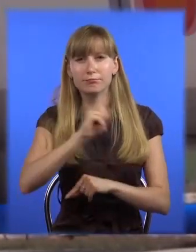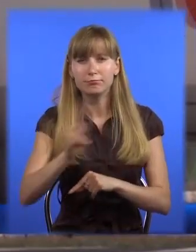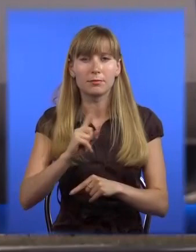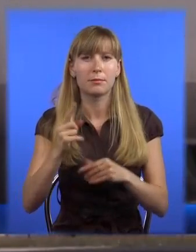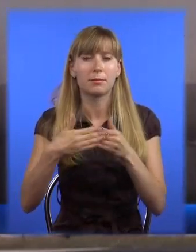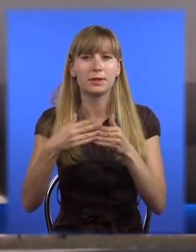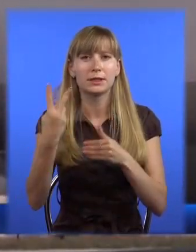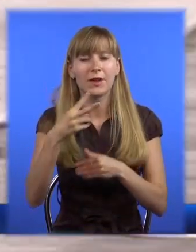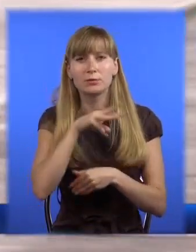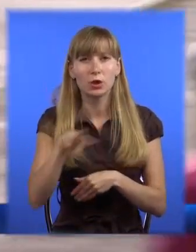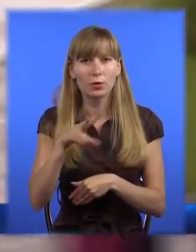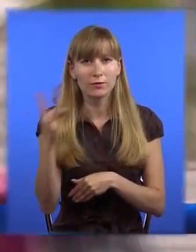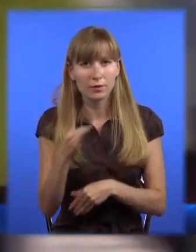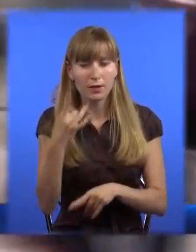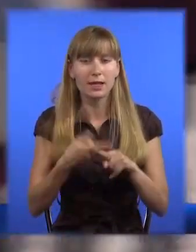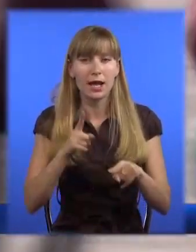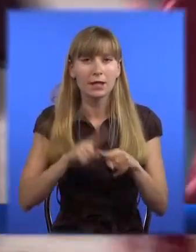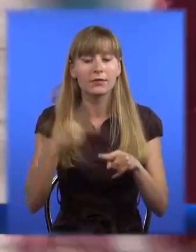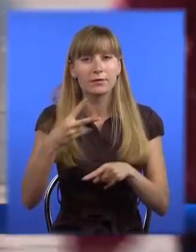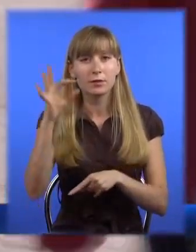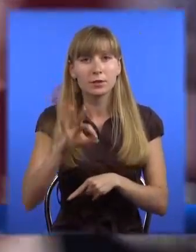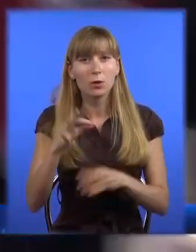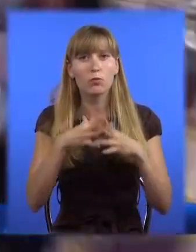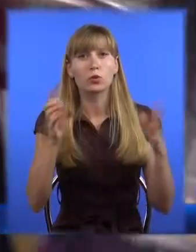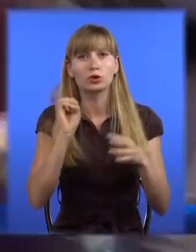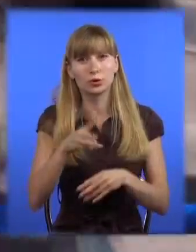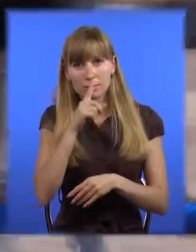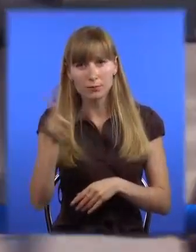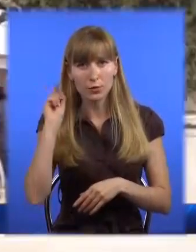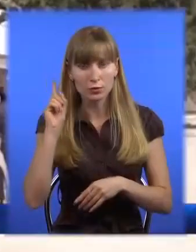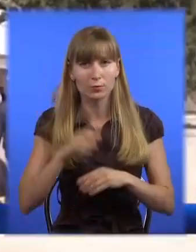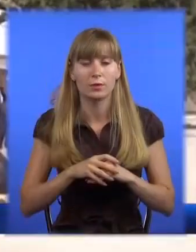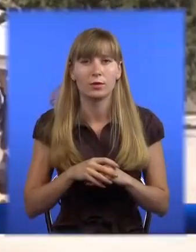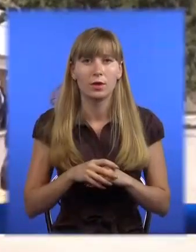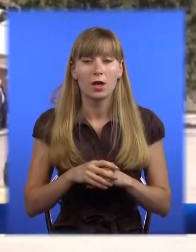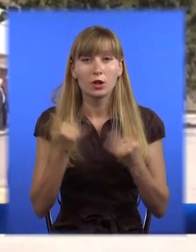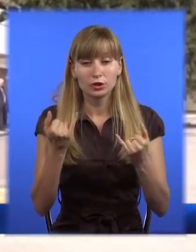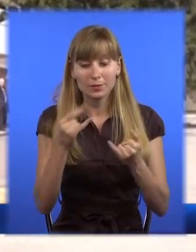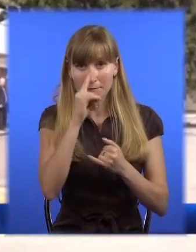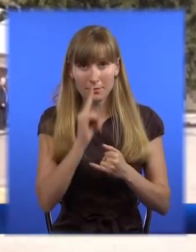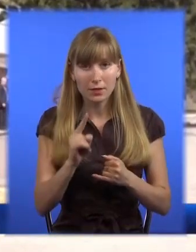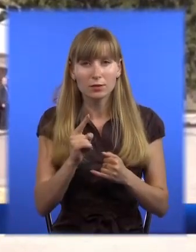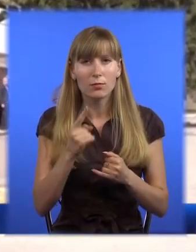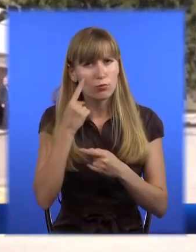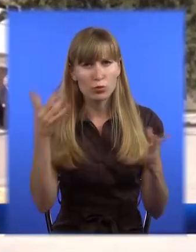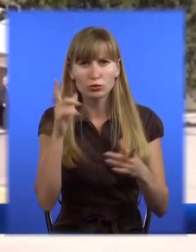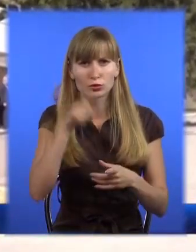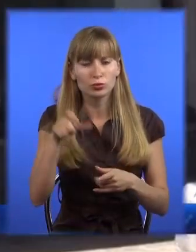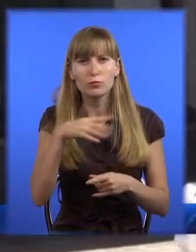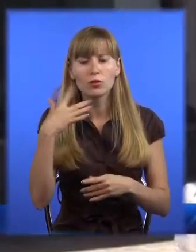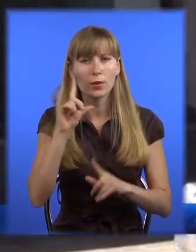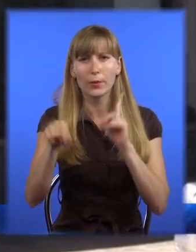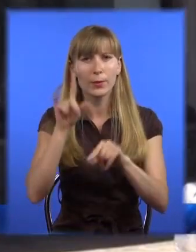це на 12% більше, ніж за попередній аналогічний період. В останній місяць спостерігається значне збільшення кількості